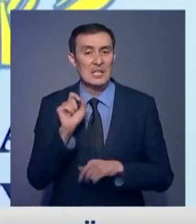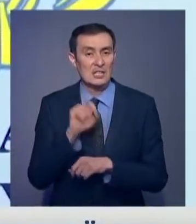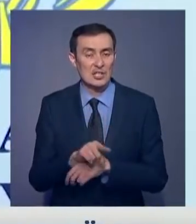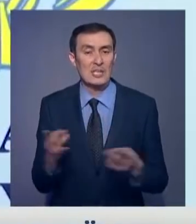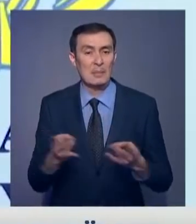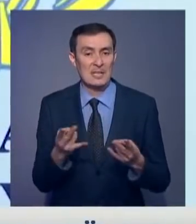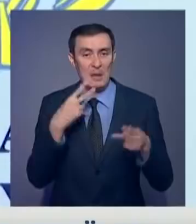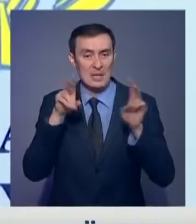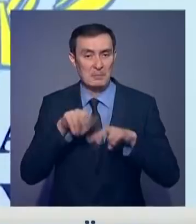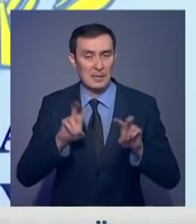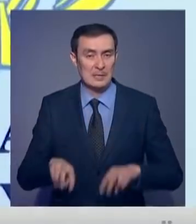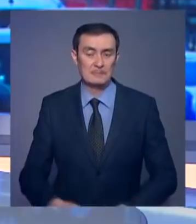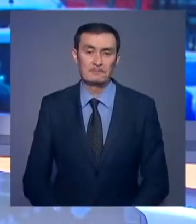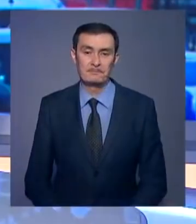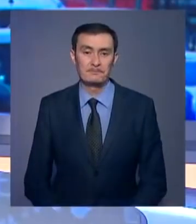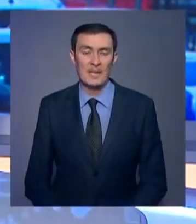экспертизы.